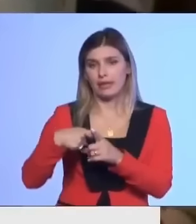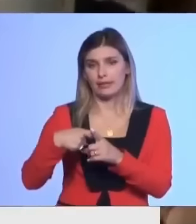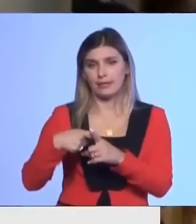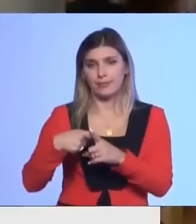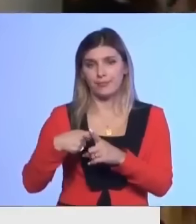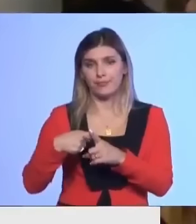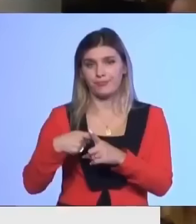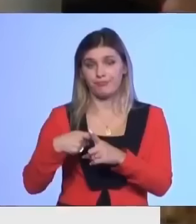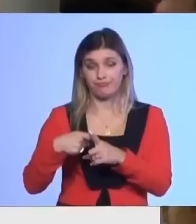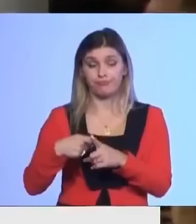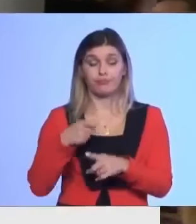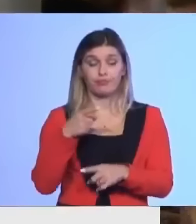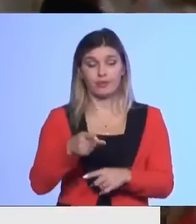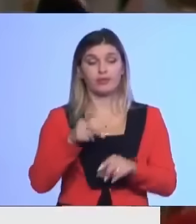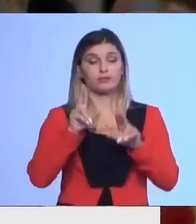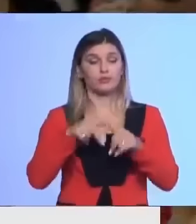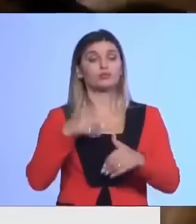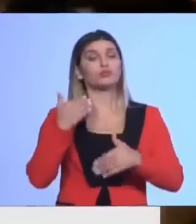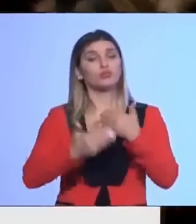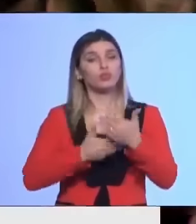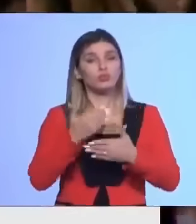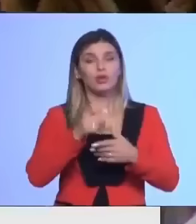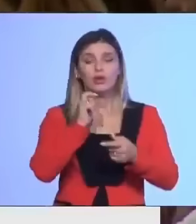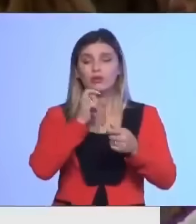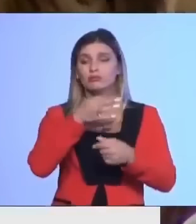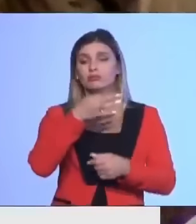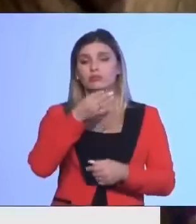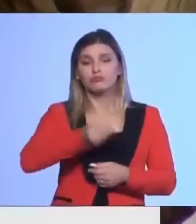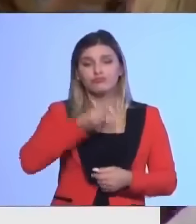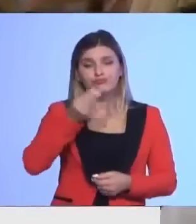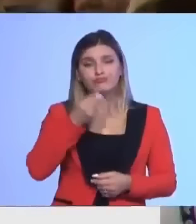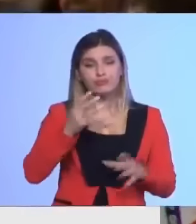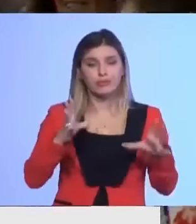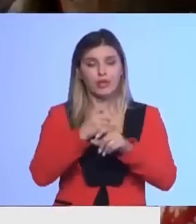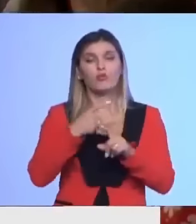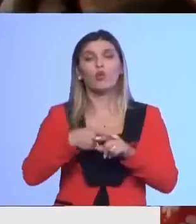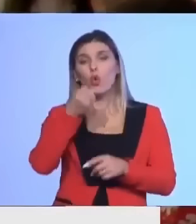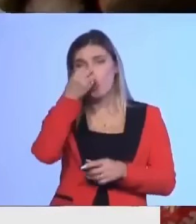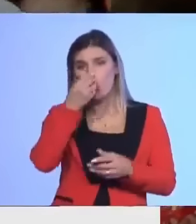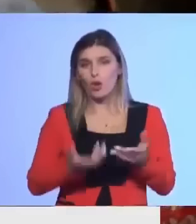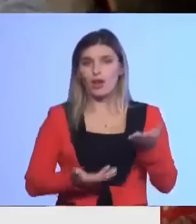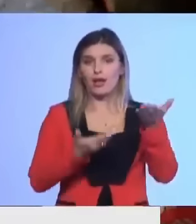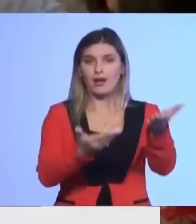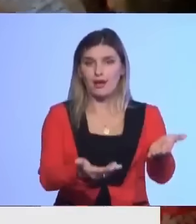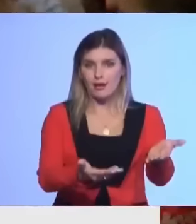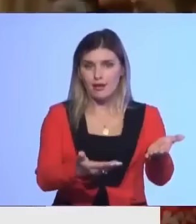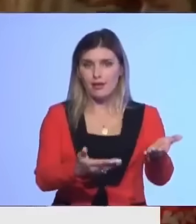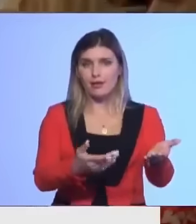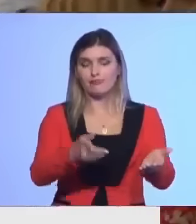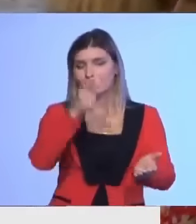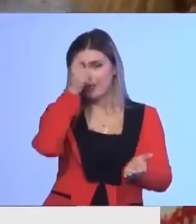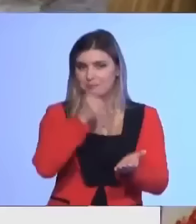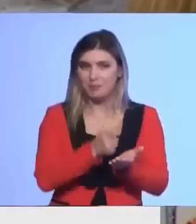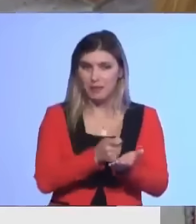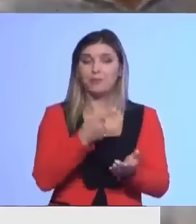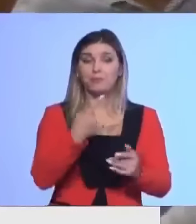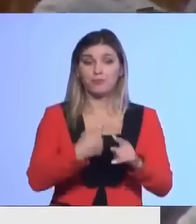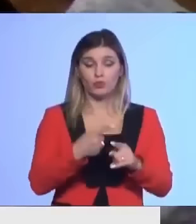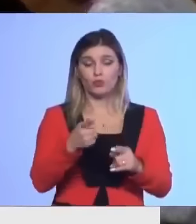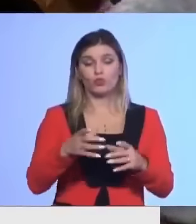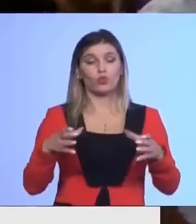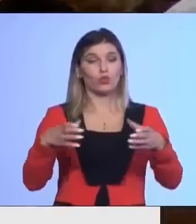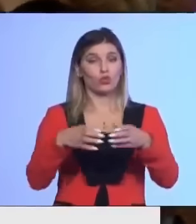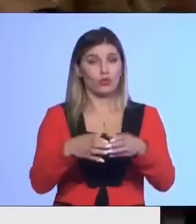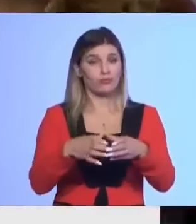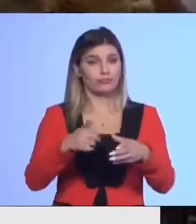Pas pjesës protokolare të fjalimeve dhe të marjes së luleve në shenjë të respektit, ekipi i Gjudos bashkë me